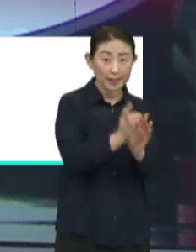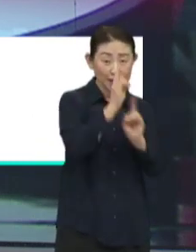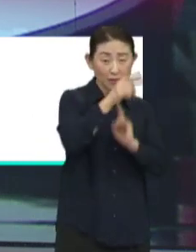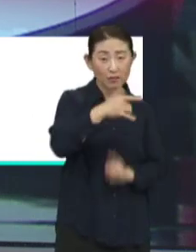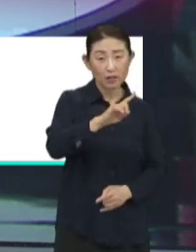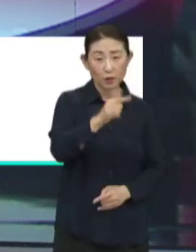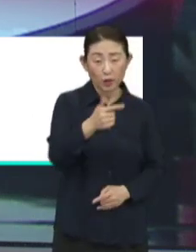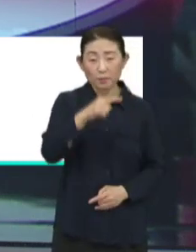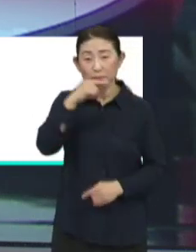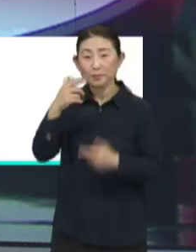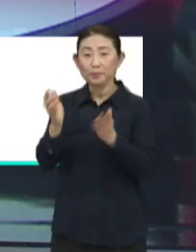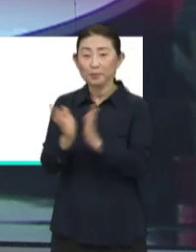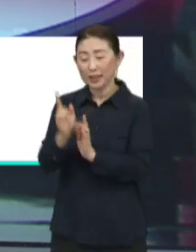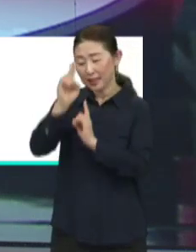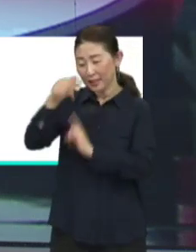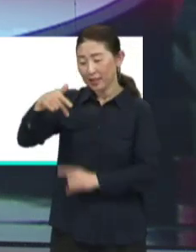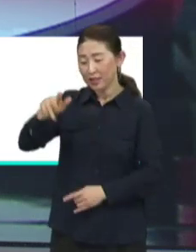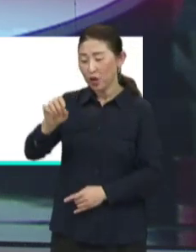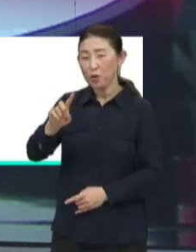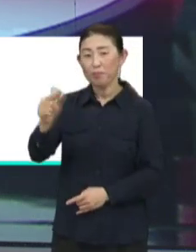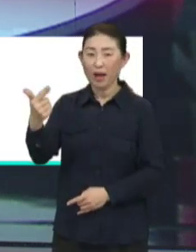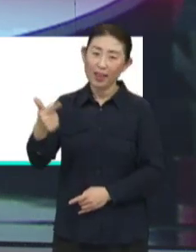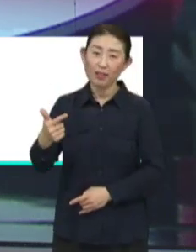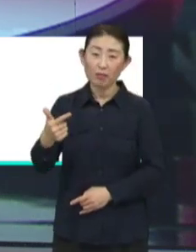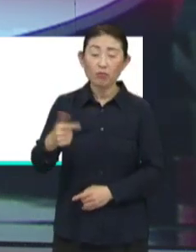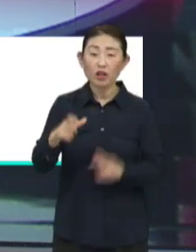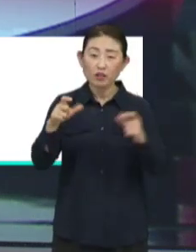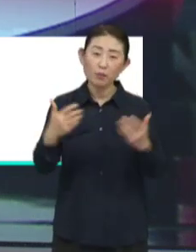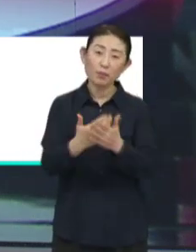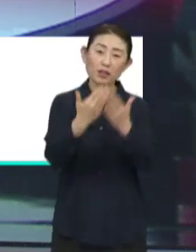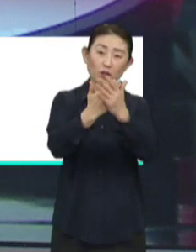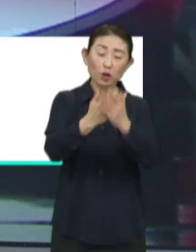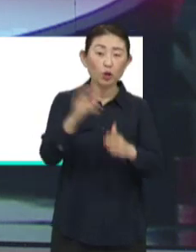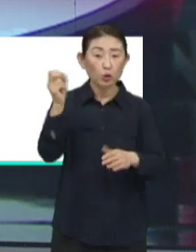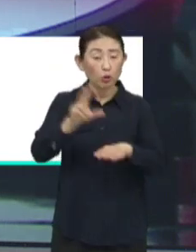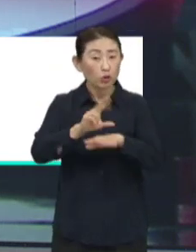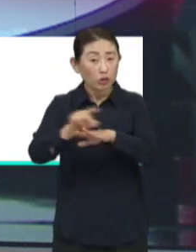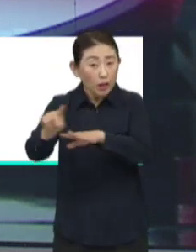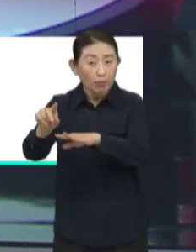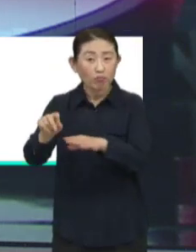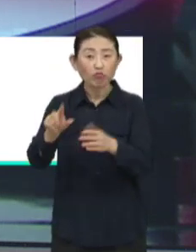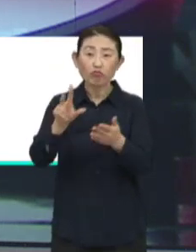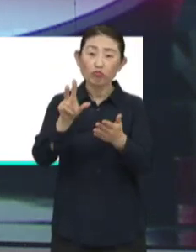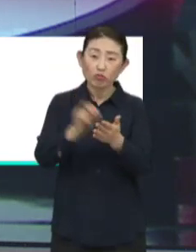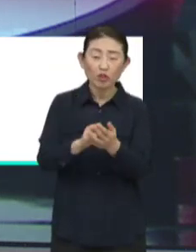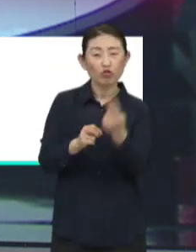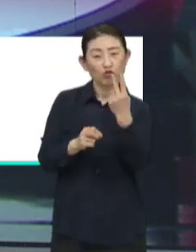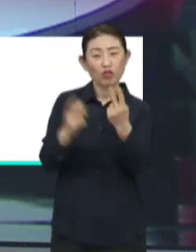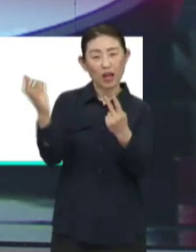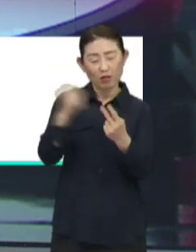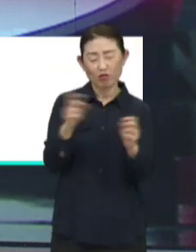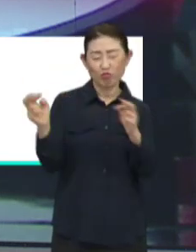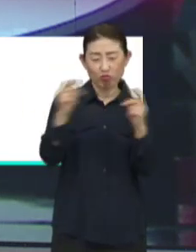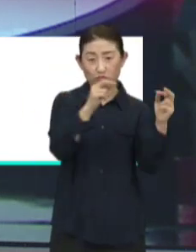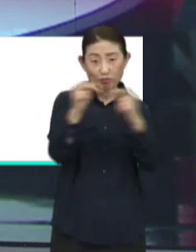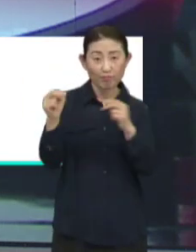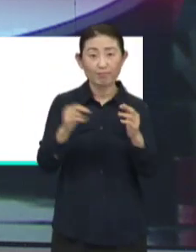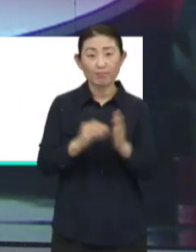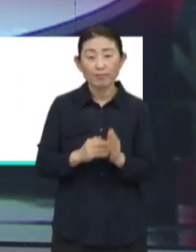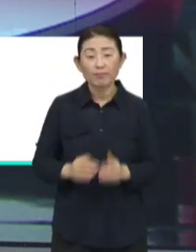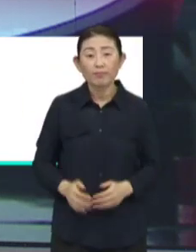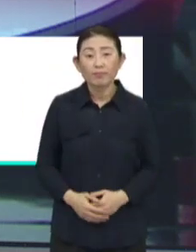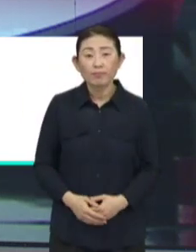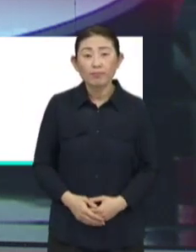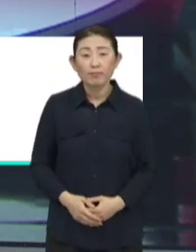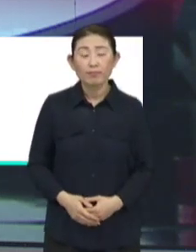후보와 국민의힘 이정만 후보는 지역균형발전 해법과 트램 도입을 놓고 팽팽한 대립각을 세웠습니다. 조혜영 기자의